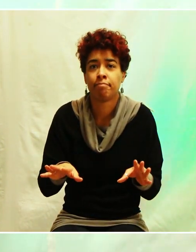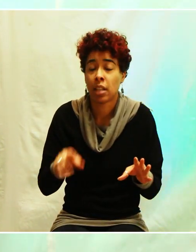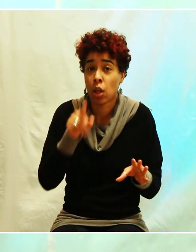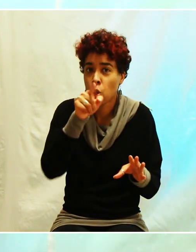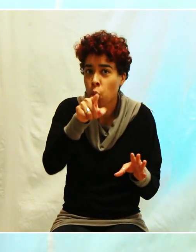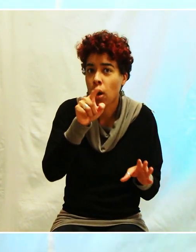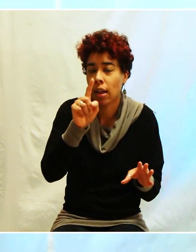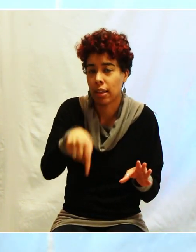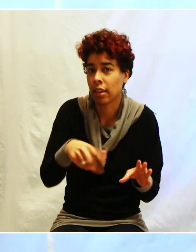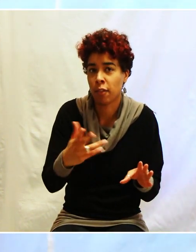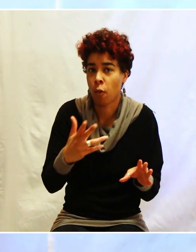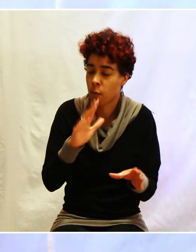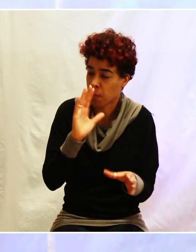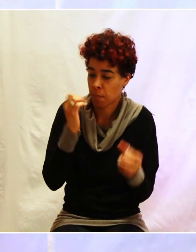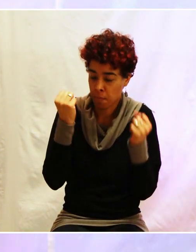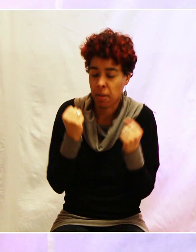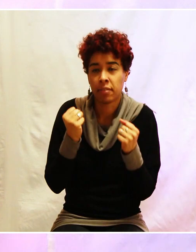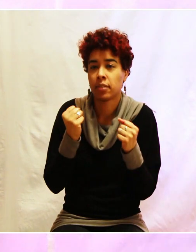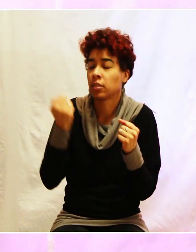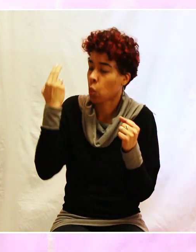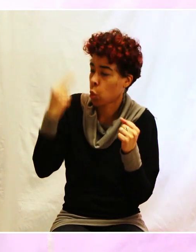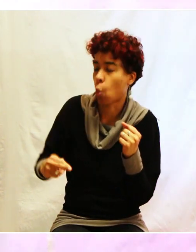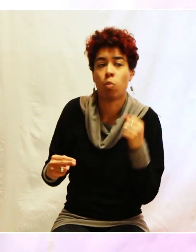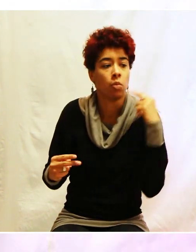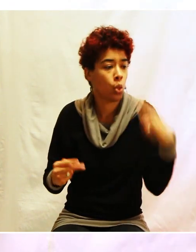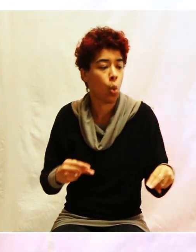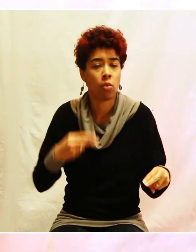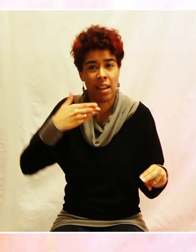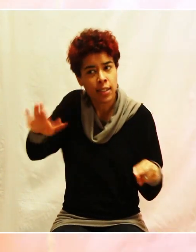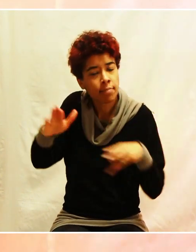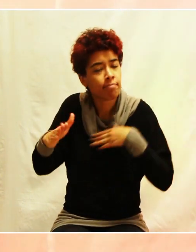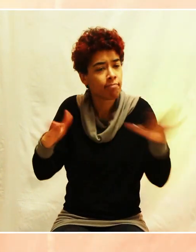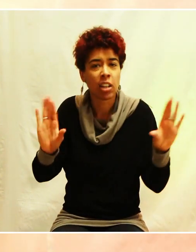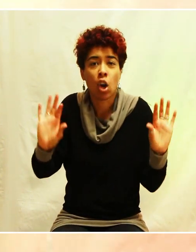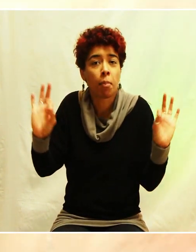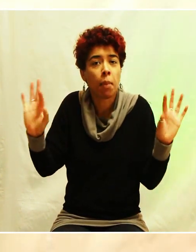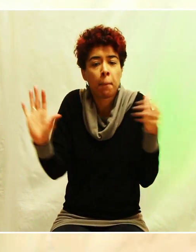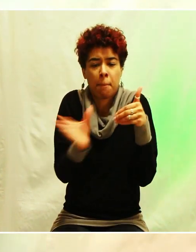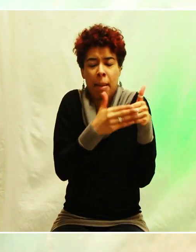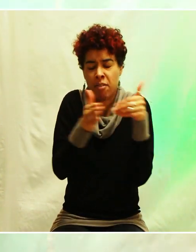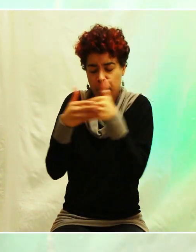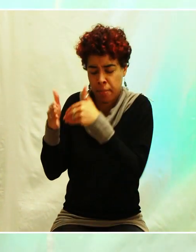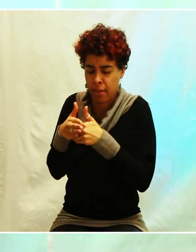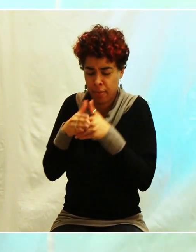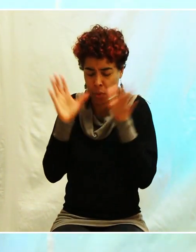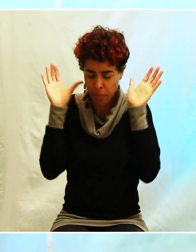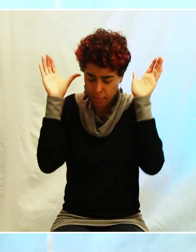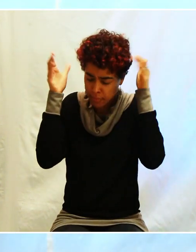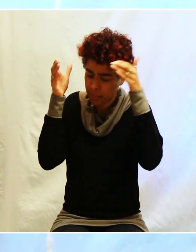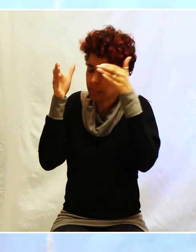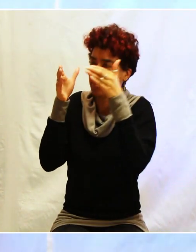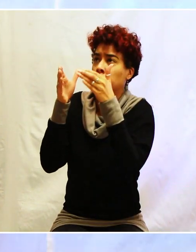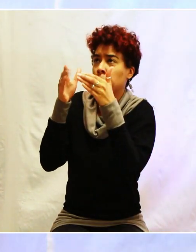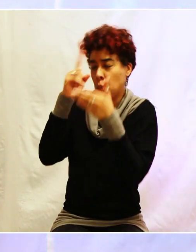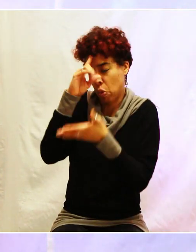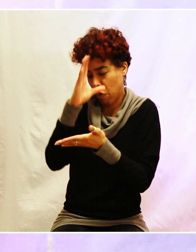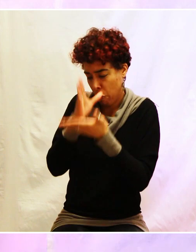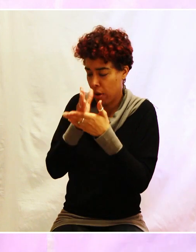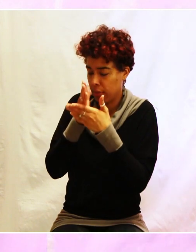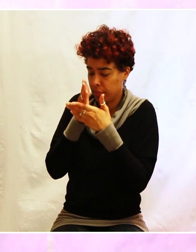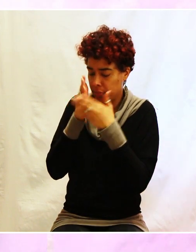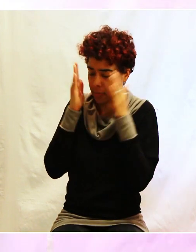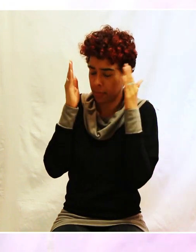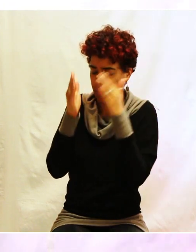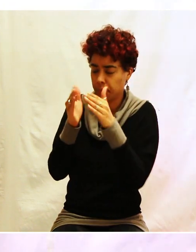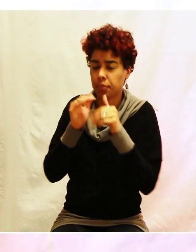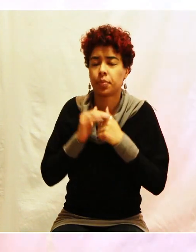Tu dois être quelqu'un de ferme et de dire non et de fermer la porte à ce genre de choses-là pour que tu restes dans la foi.